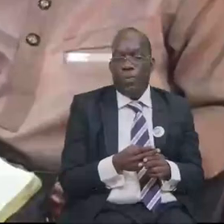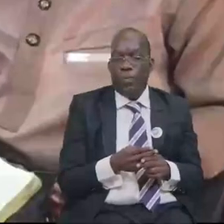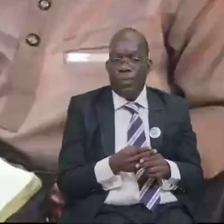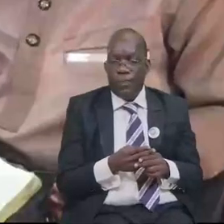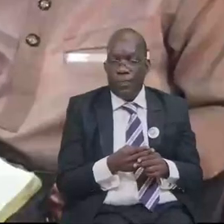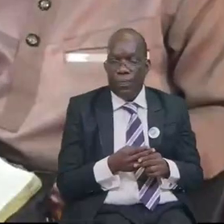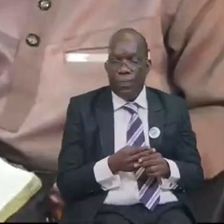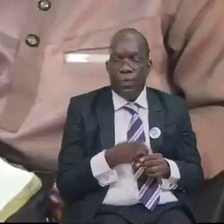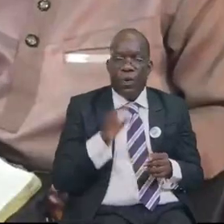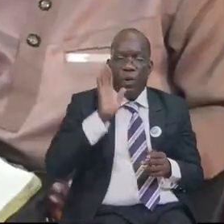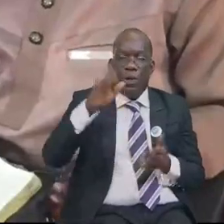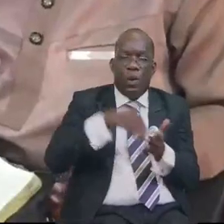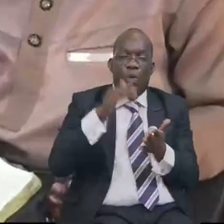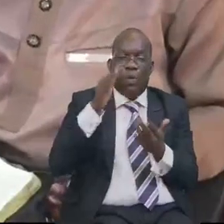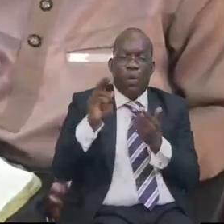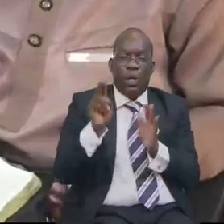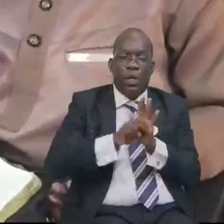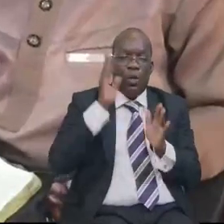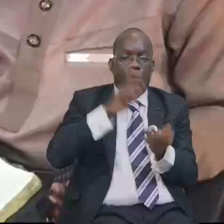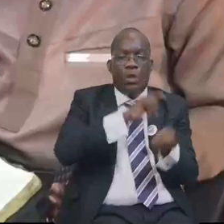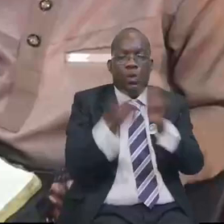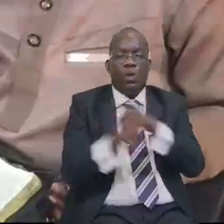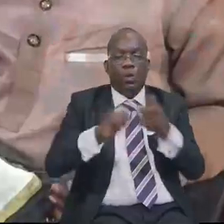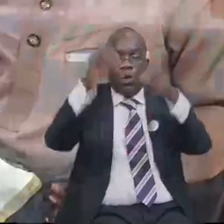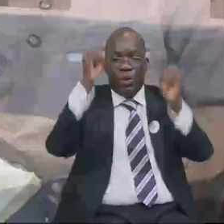ta faiblesse sera transformée en force.